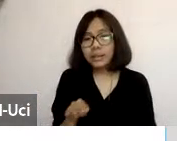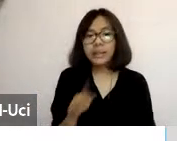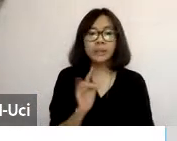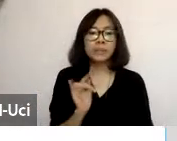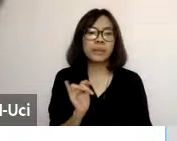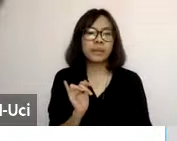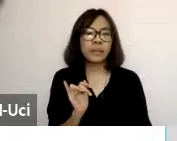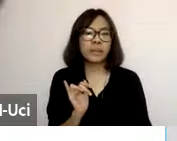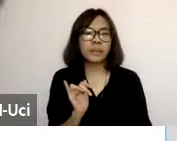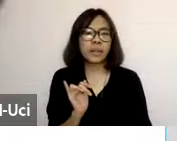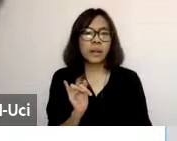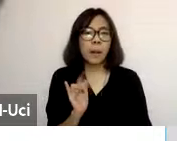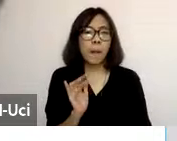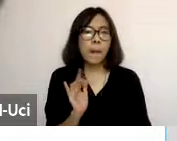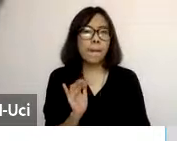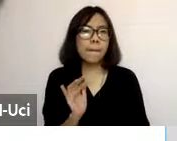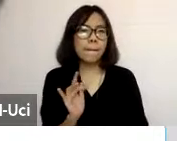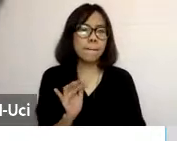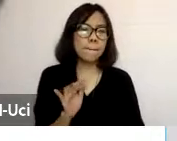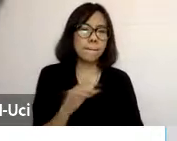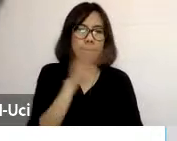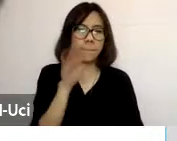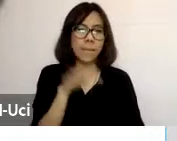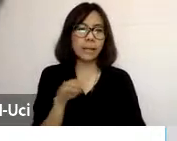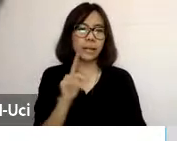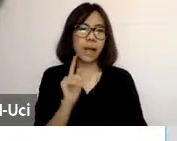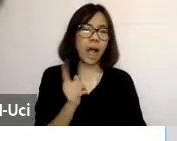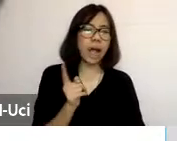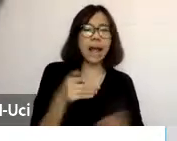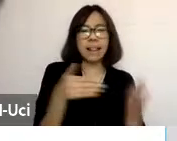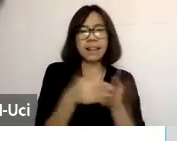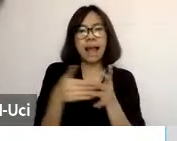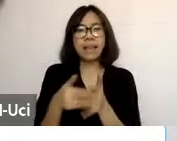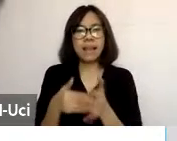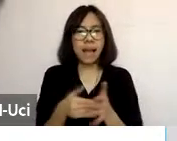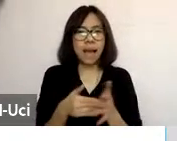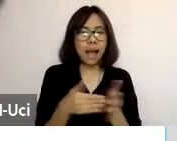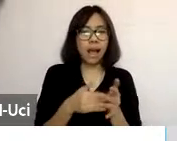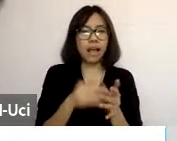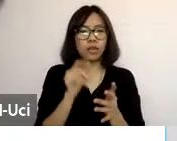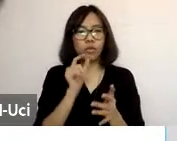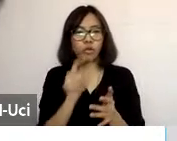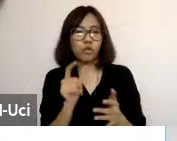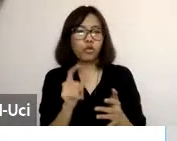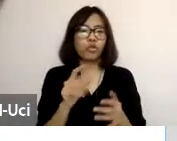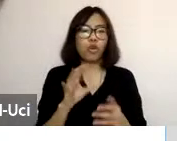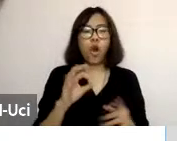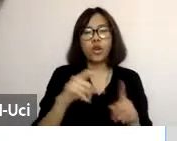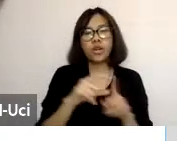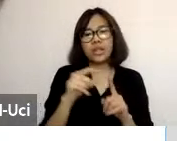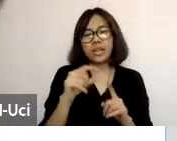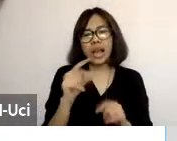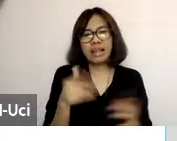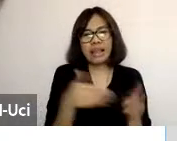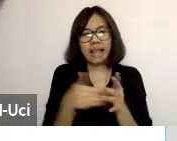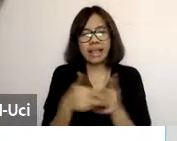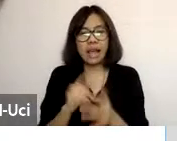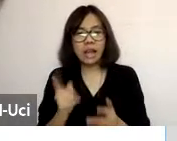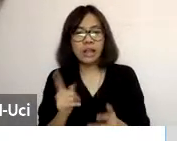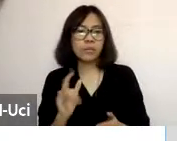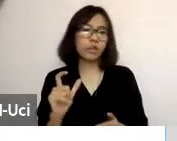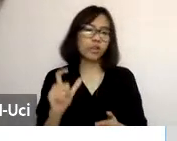eh apa namanya punya obstacle dalam konteks jangka waktu penyelesaian sengketa di ranah peradilan termasuk